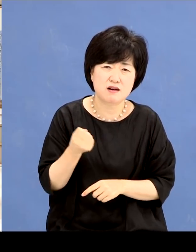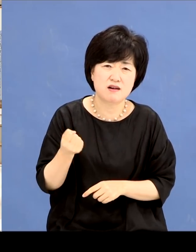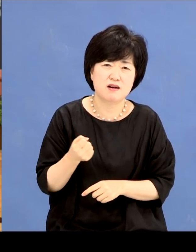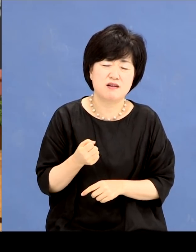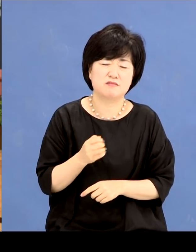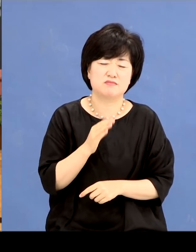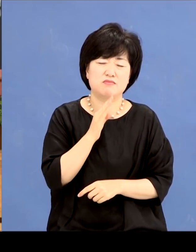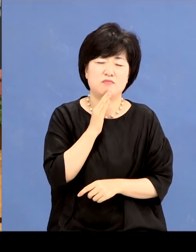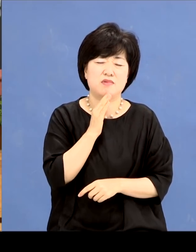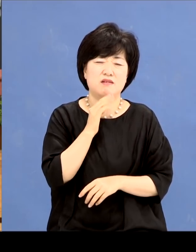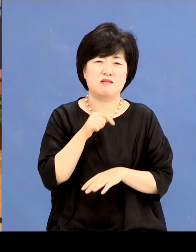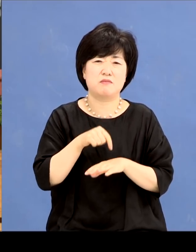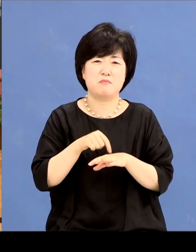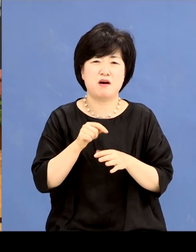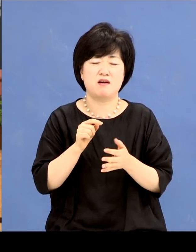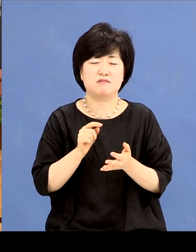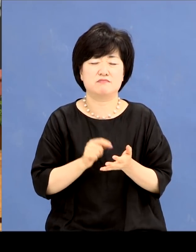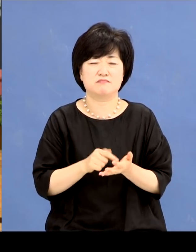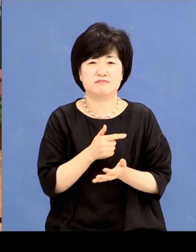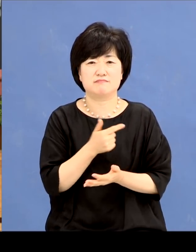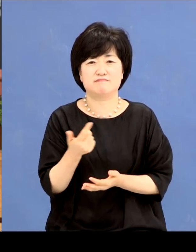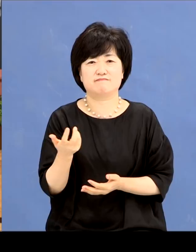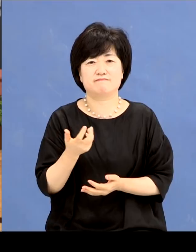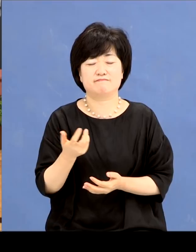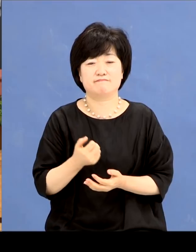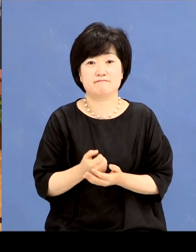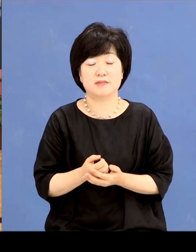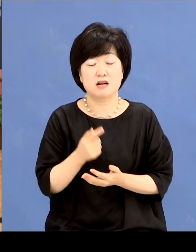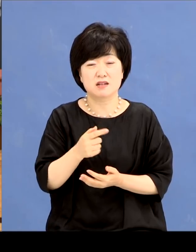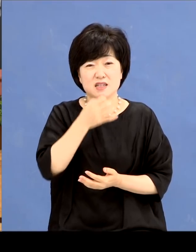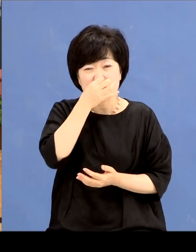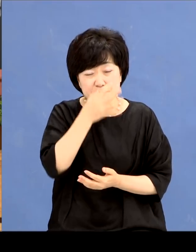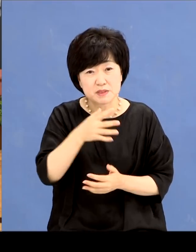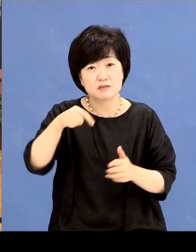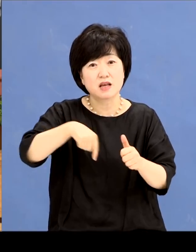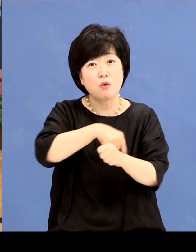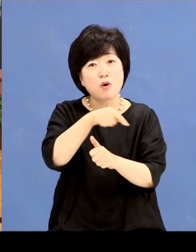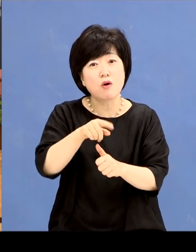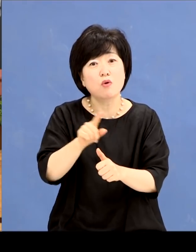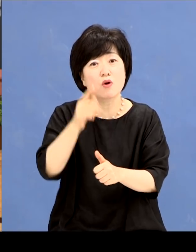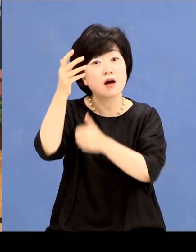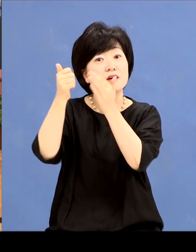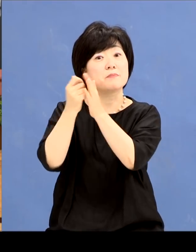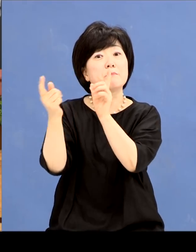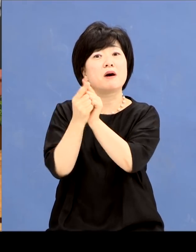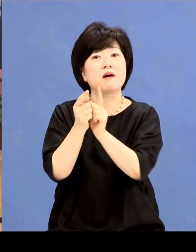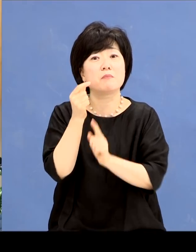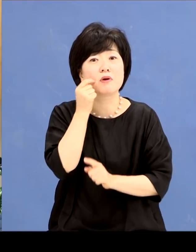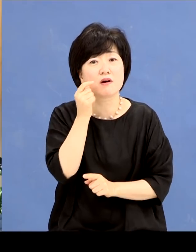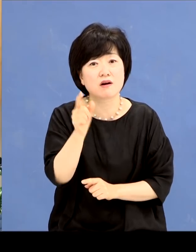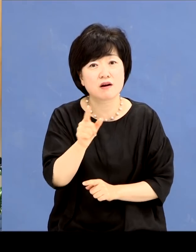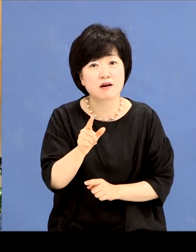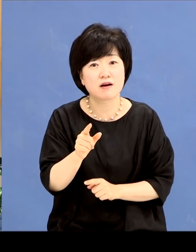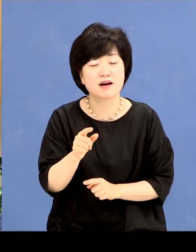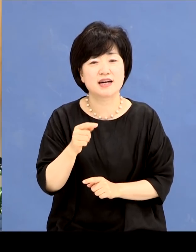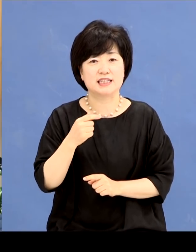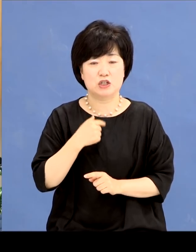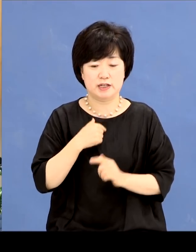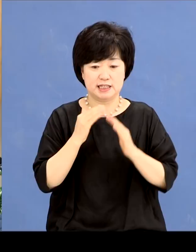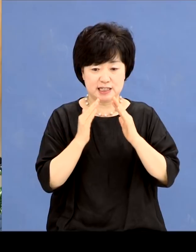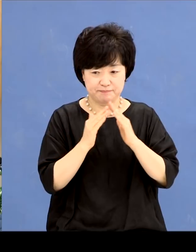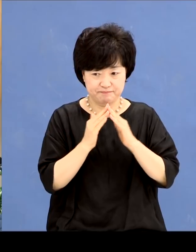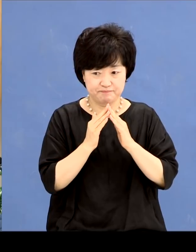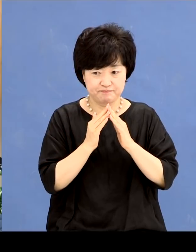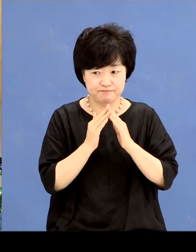그랬었어요. 아유, 얼마나 마음이 십조로 고통스러웠을까. 근데 그렇게 힘든 상황 속에서 어떻게 하나님을 만나셨어요? 저희 집에 어떤